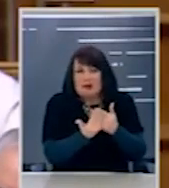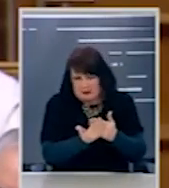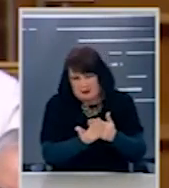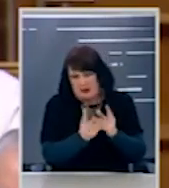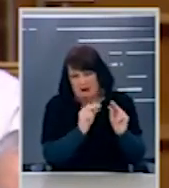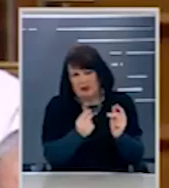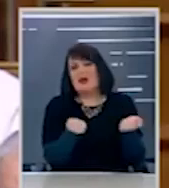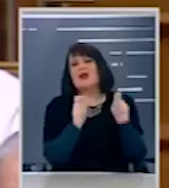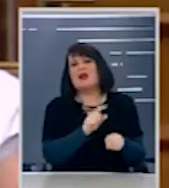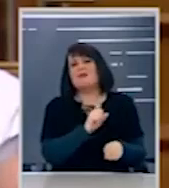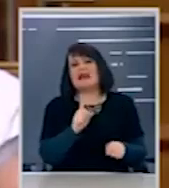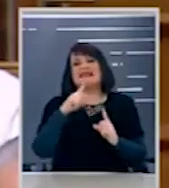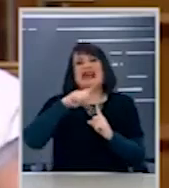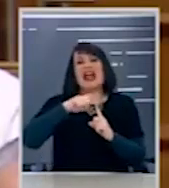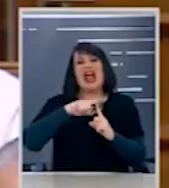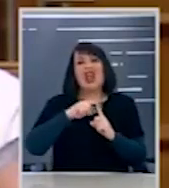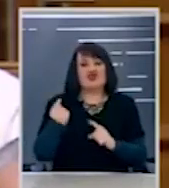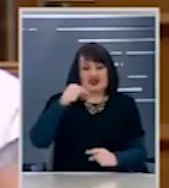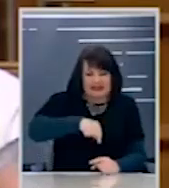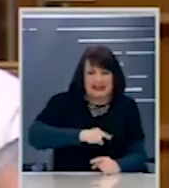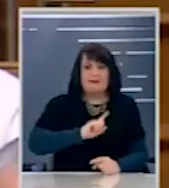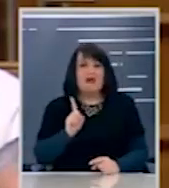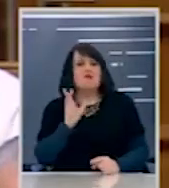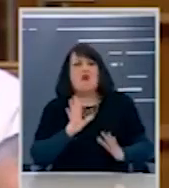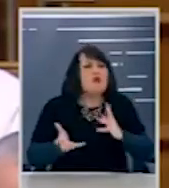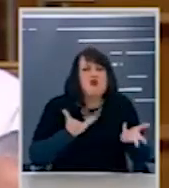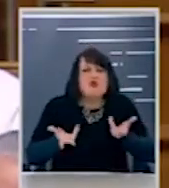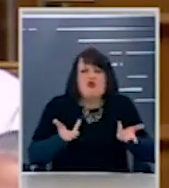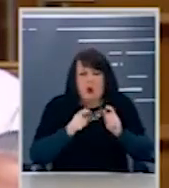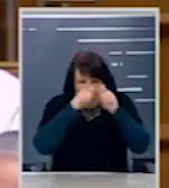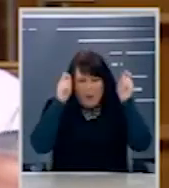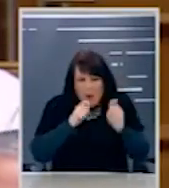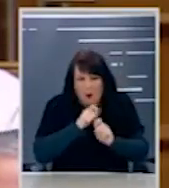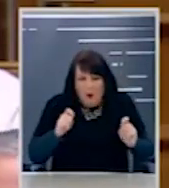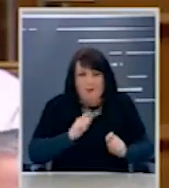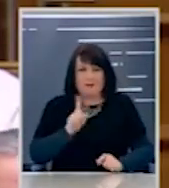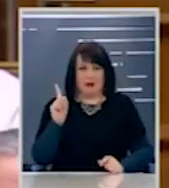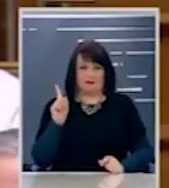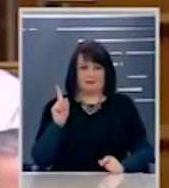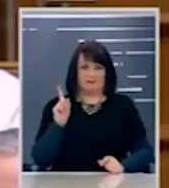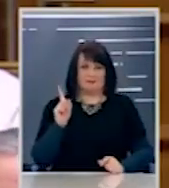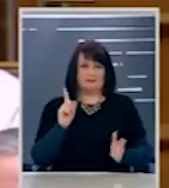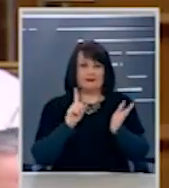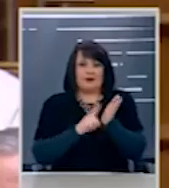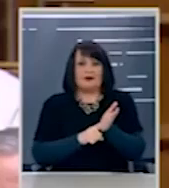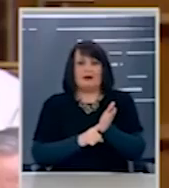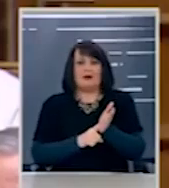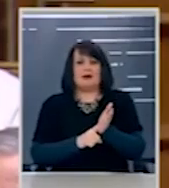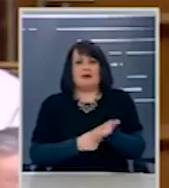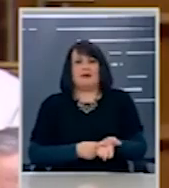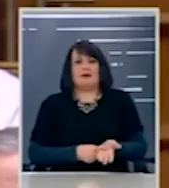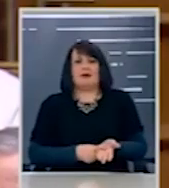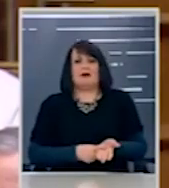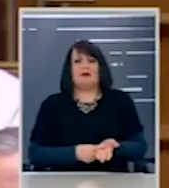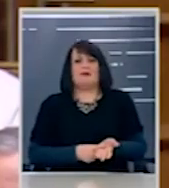πρωινάδικα, για το αν ο Τσακαλώτος είναι εδώ ή δεν είναι εδώ και πού ήταν και πού είναι και πώς. Γιατί ξέρετε, πρέπει και αυτοί να έχουν οι άνθρωποι